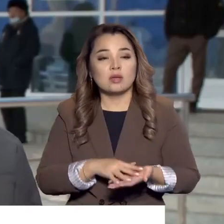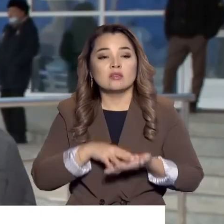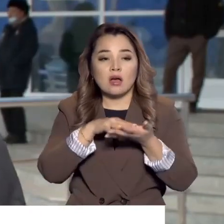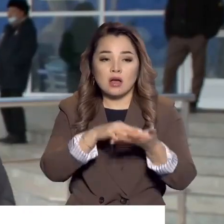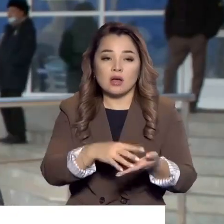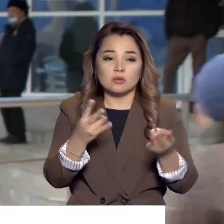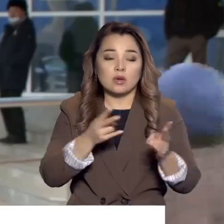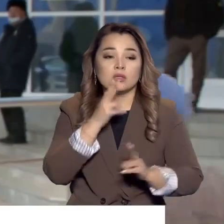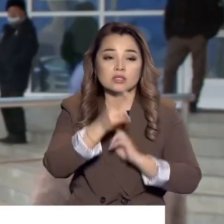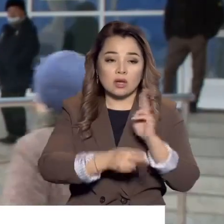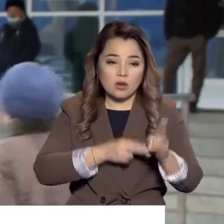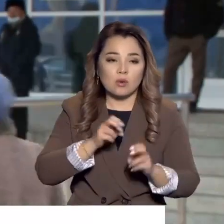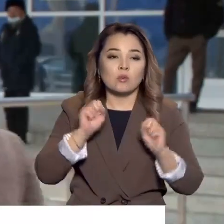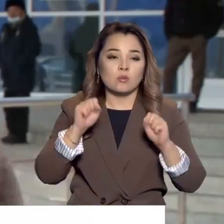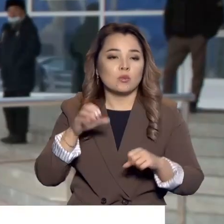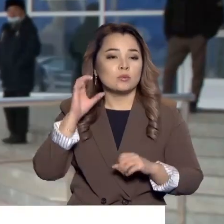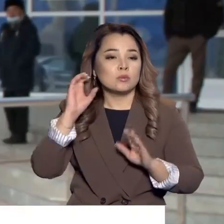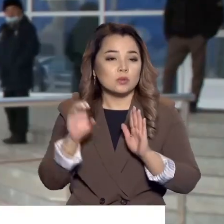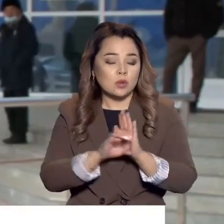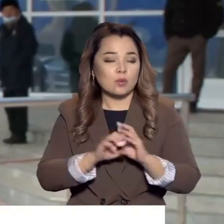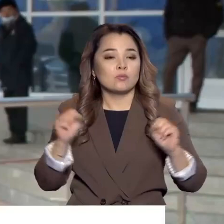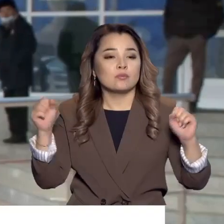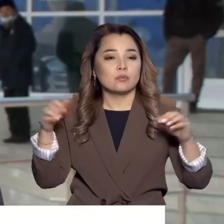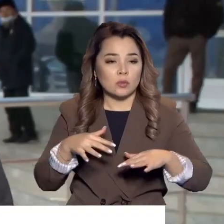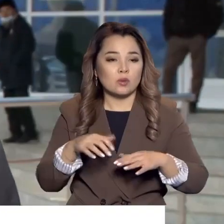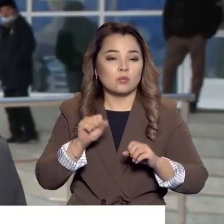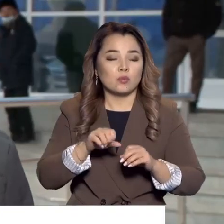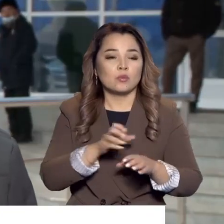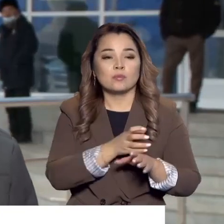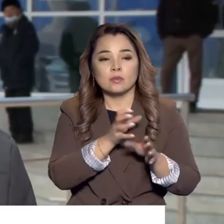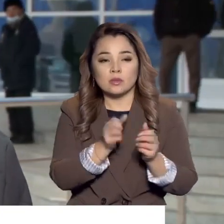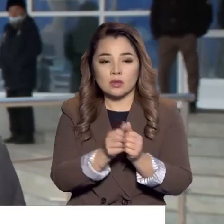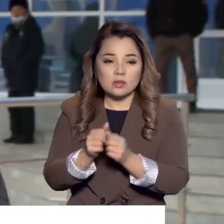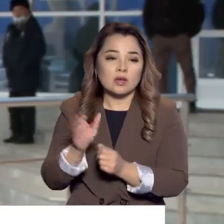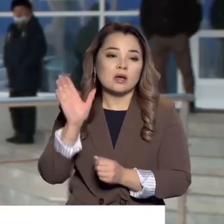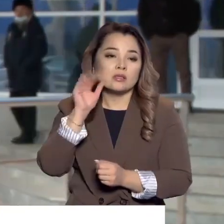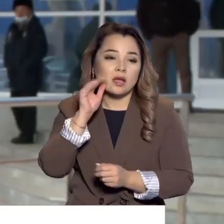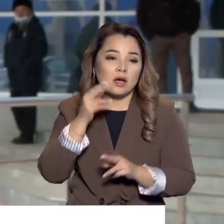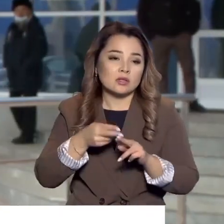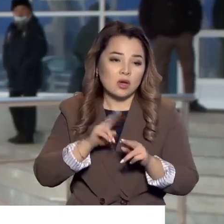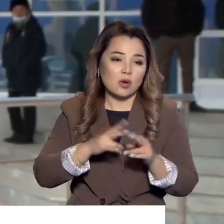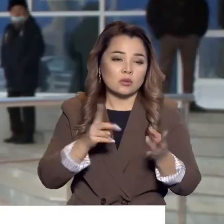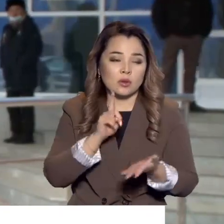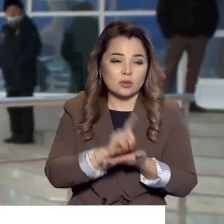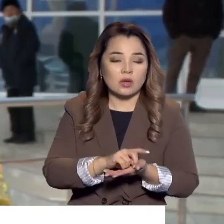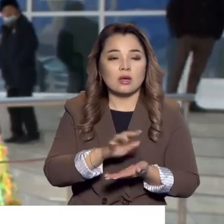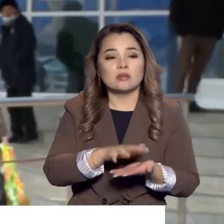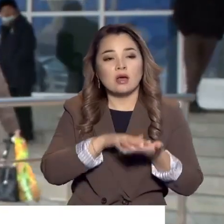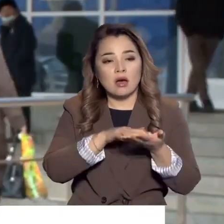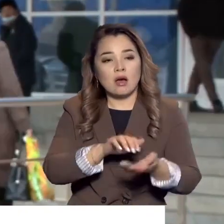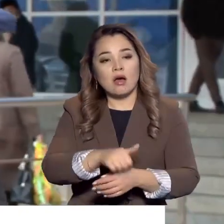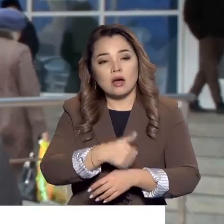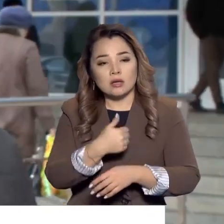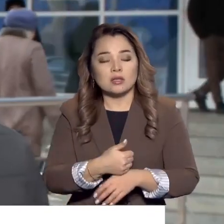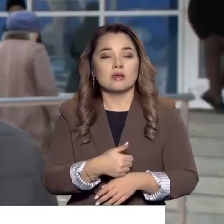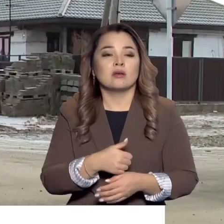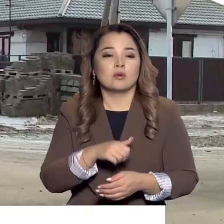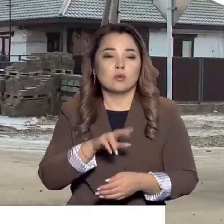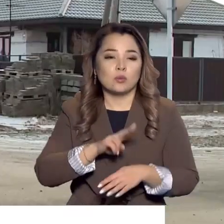заявкасы, сосын жаңағы акиматтың заявкасы, участковыйлардың заявкасы. Күнде ғой енді